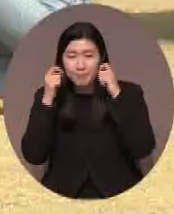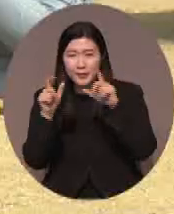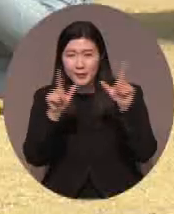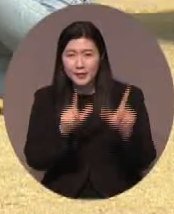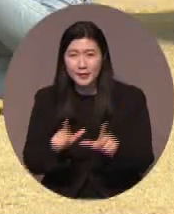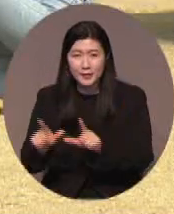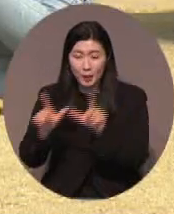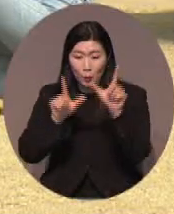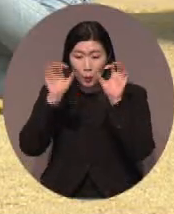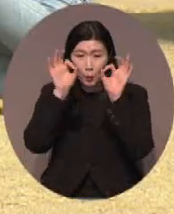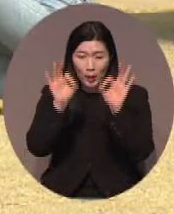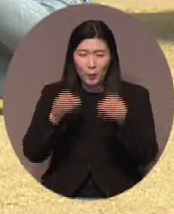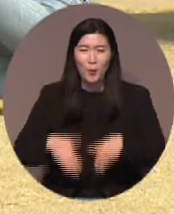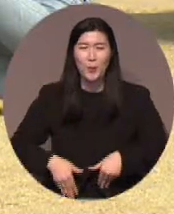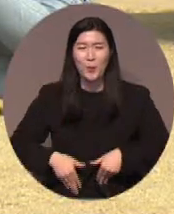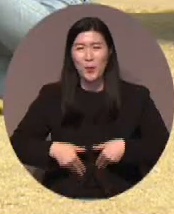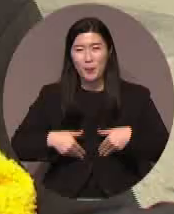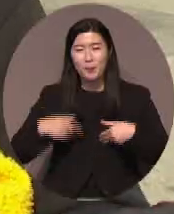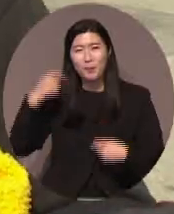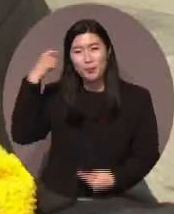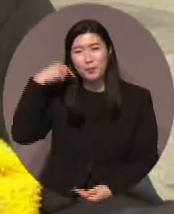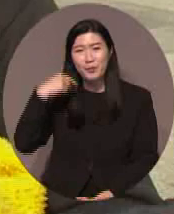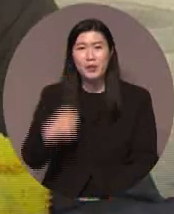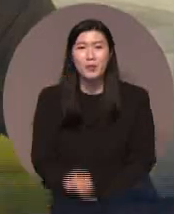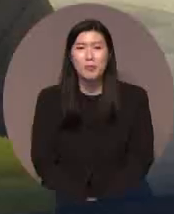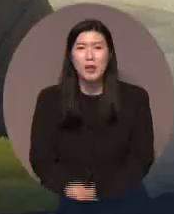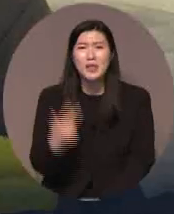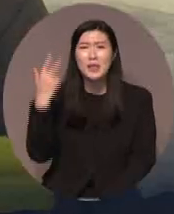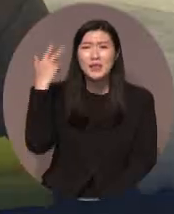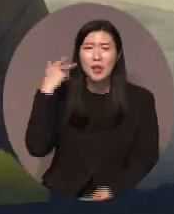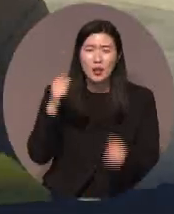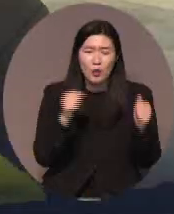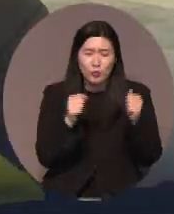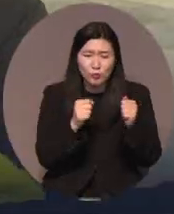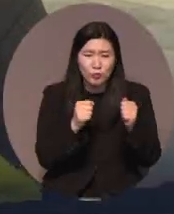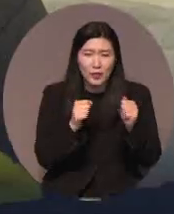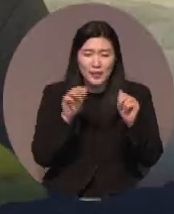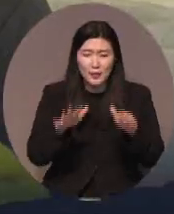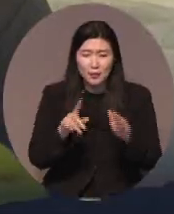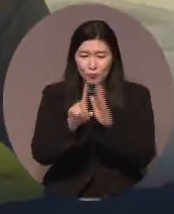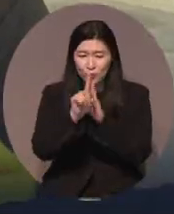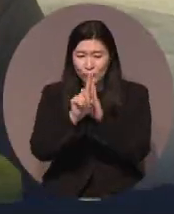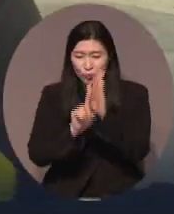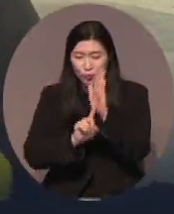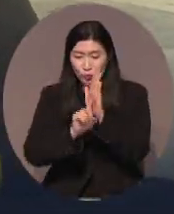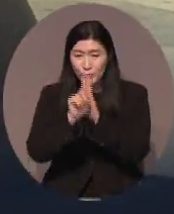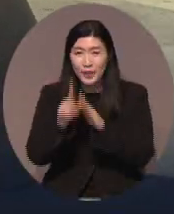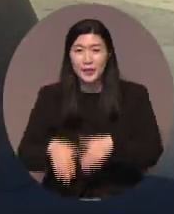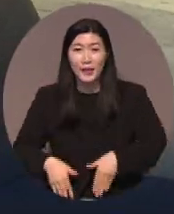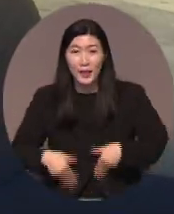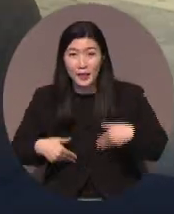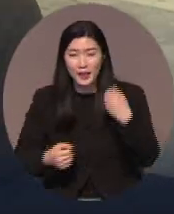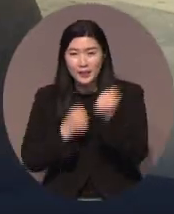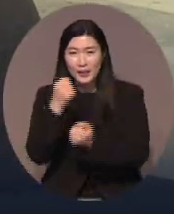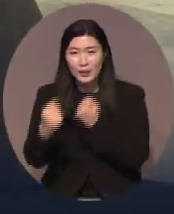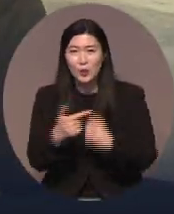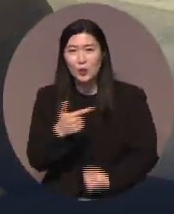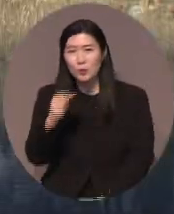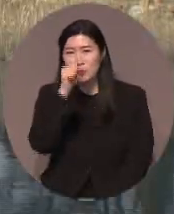성큼 다가온 봄이 느껴집니다. 지난주까지 추웠는데 이제 따뜻해져서 아이들이랑 나와서 자전거도 타고 하니까 너무